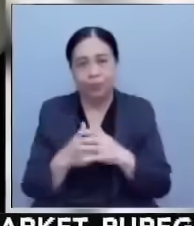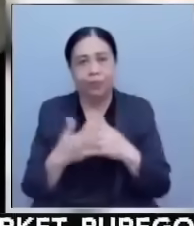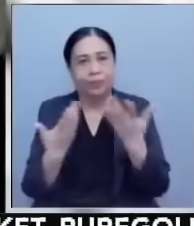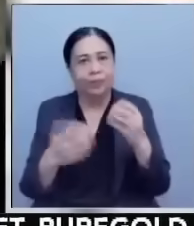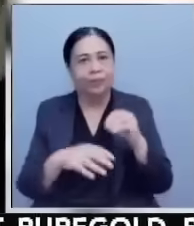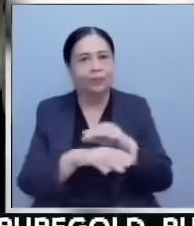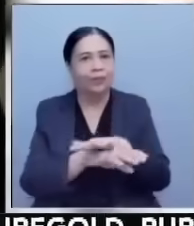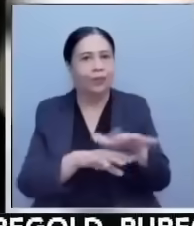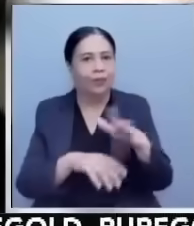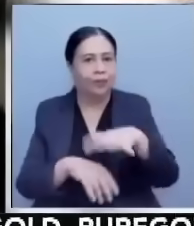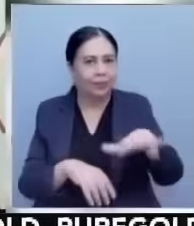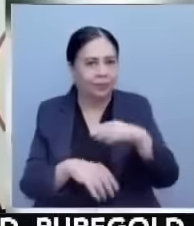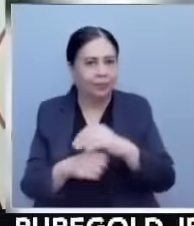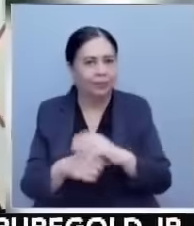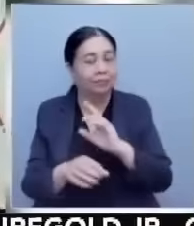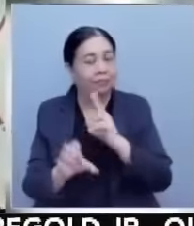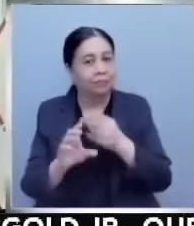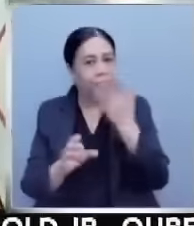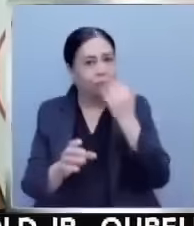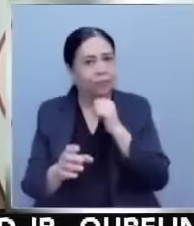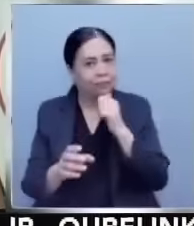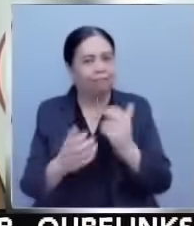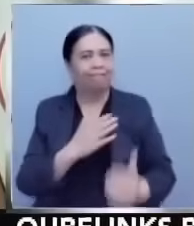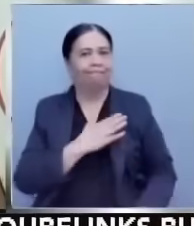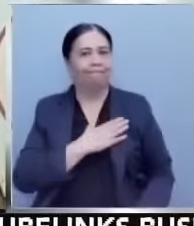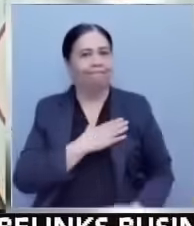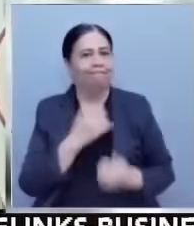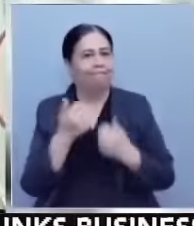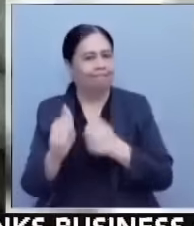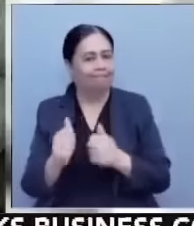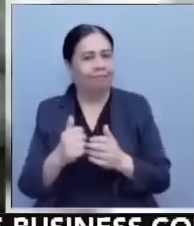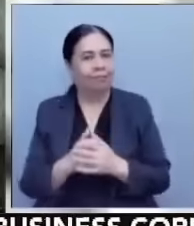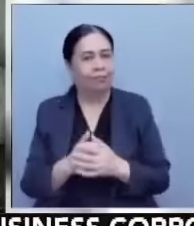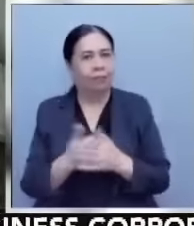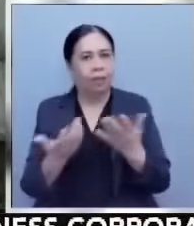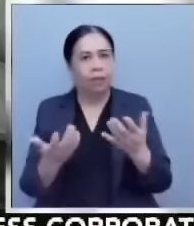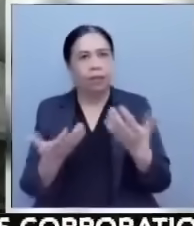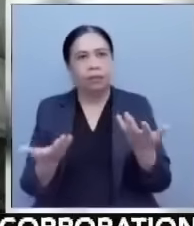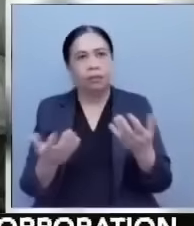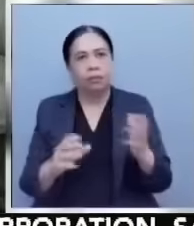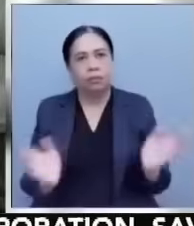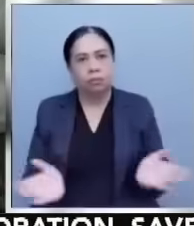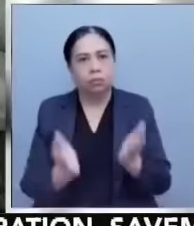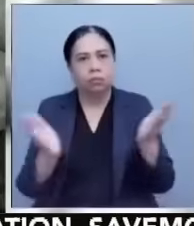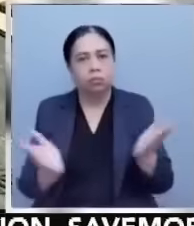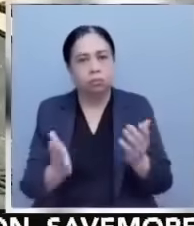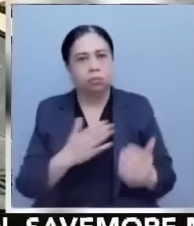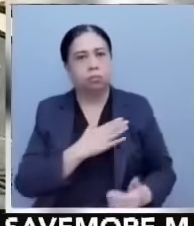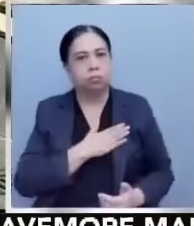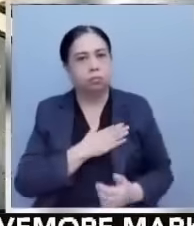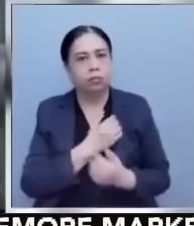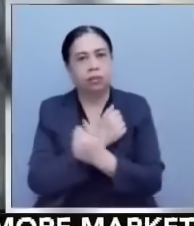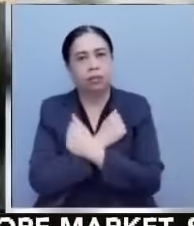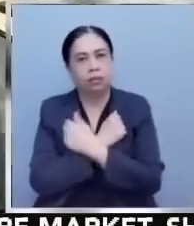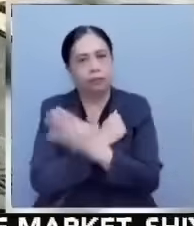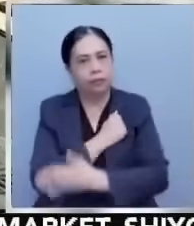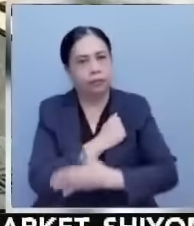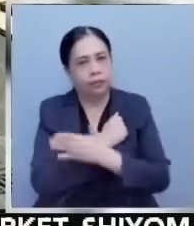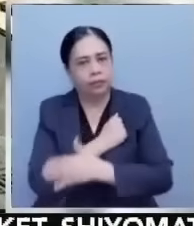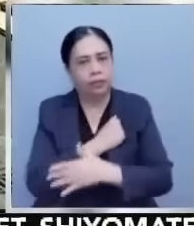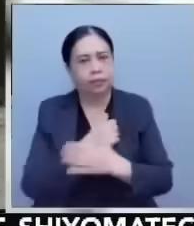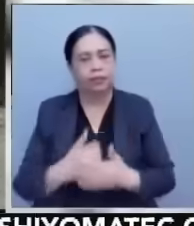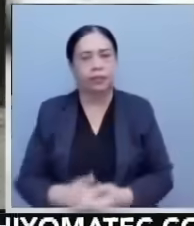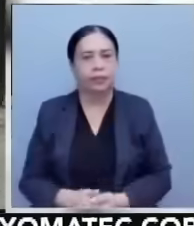sila na maging makabayan. Mapadama natin yung civic consciousness, yung patriotism o yung pagmamahal sa bayan. Ipinakita rin sa